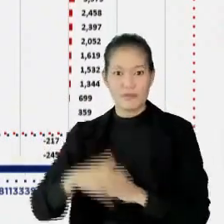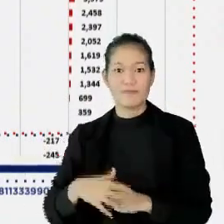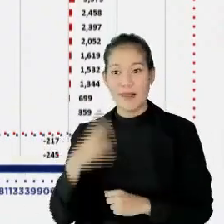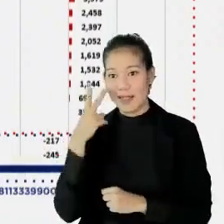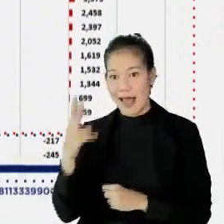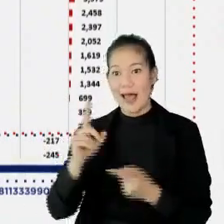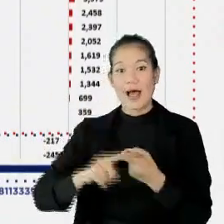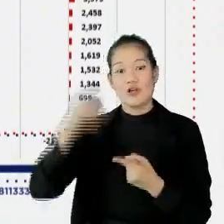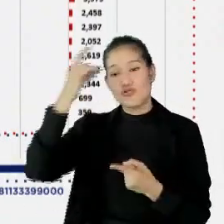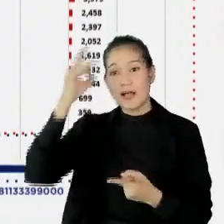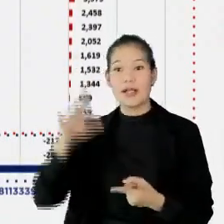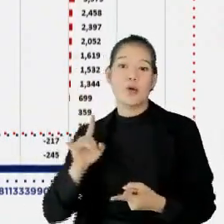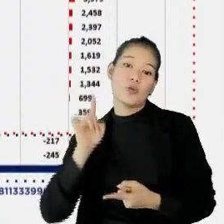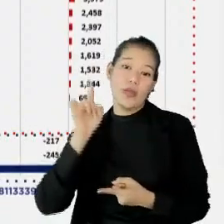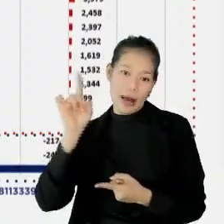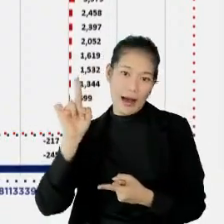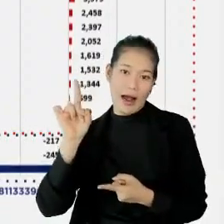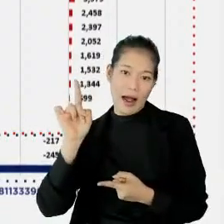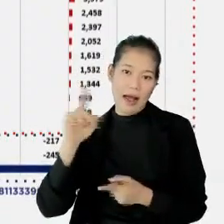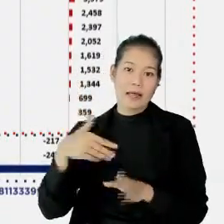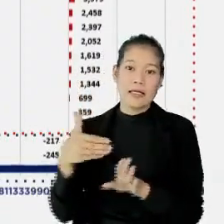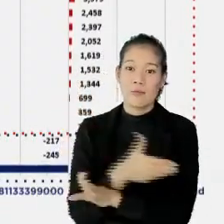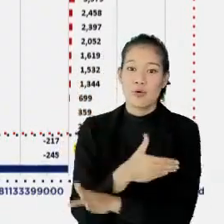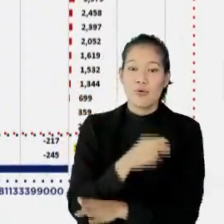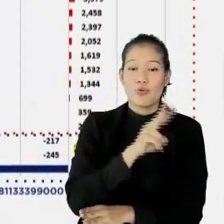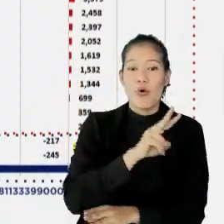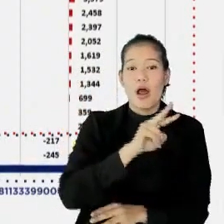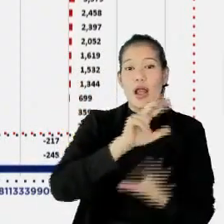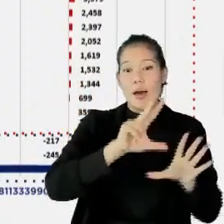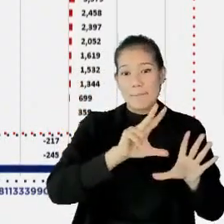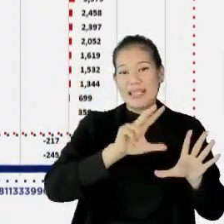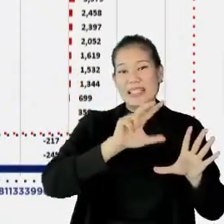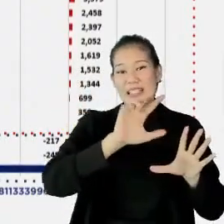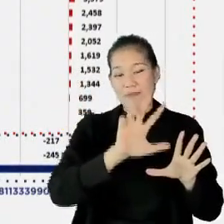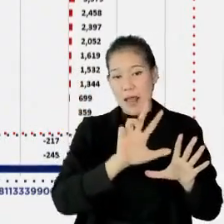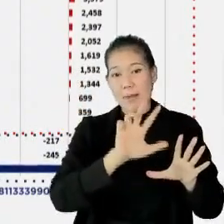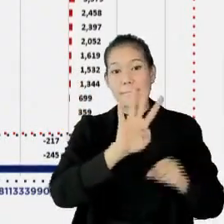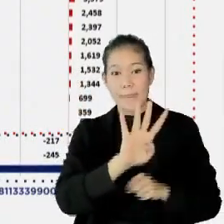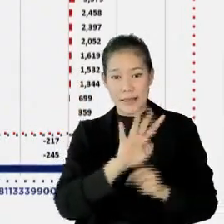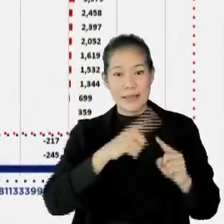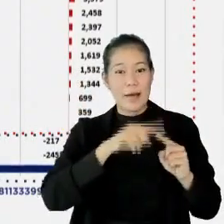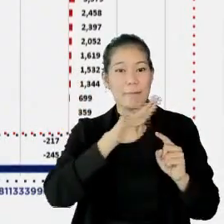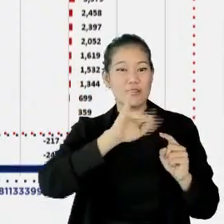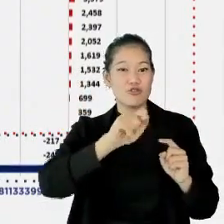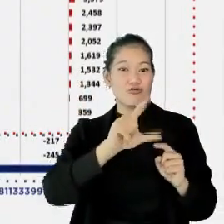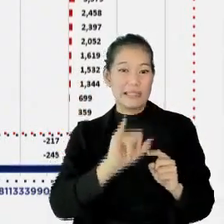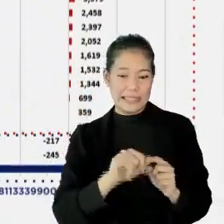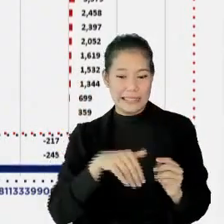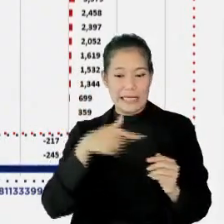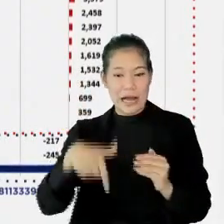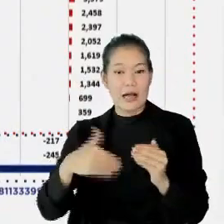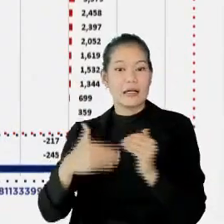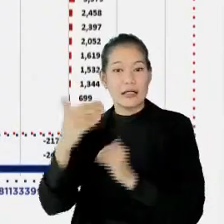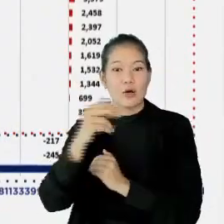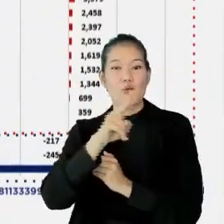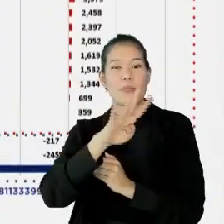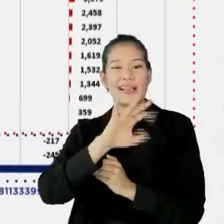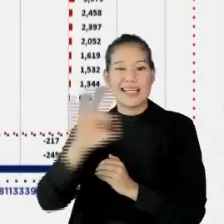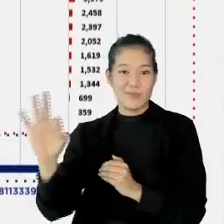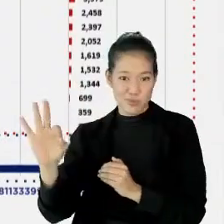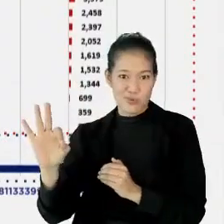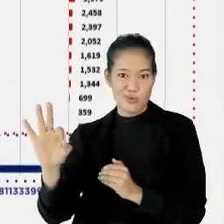sini yang pertama Sumatera Utara, sebelumnya di angka 2.894 tanggal 4 Juli, sekarang naik menjadi